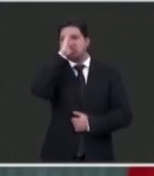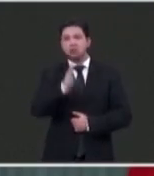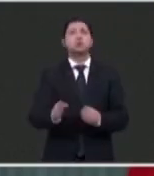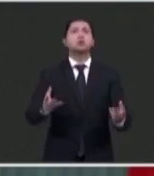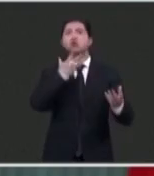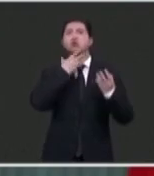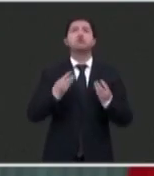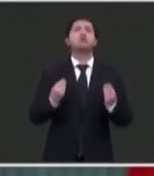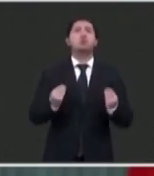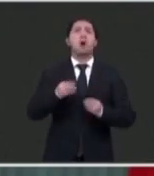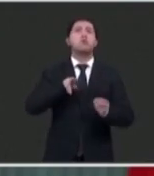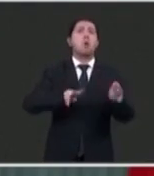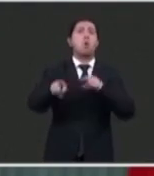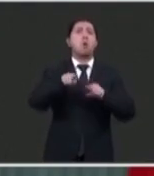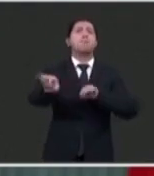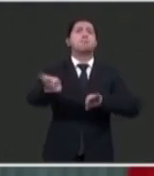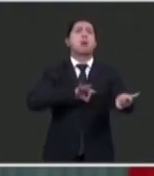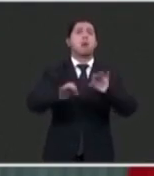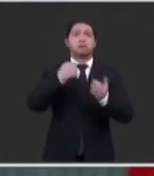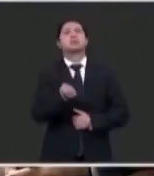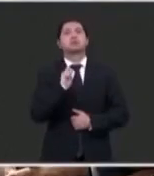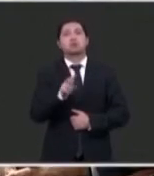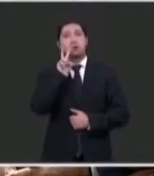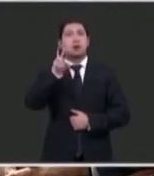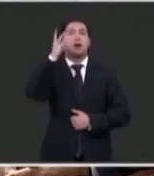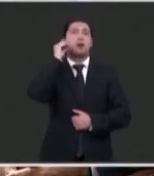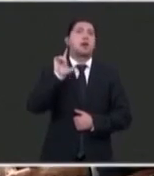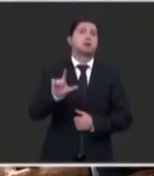yakışır bir yöntem olacağına inanıyoruz